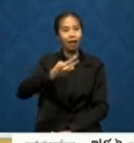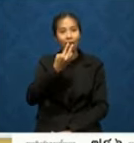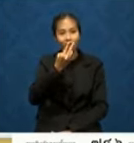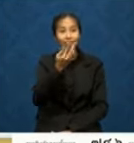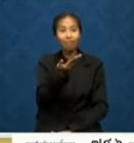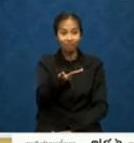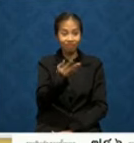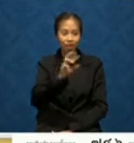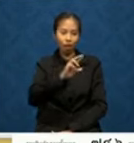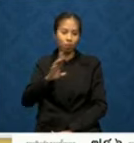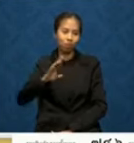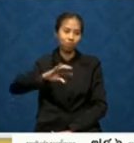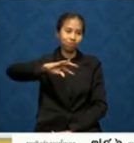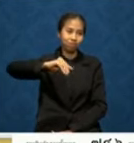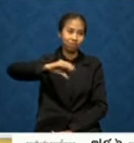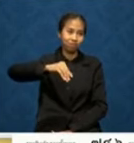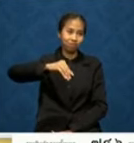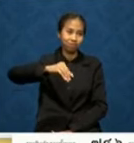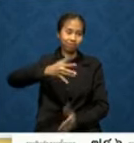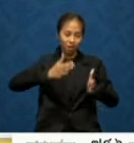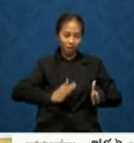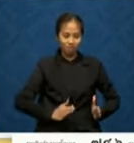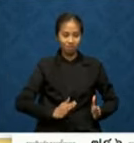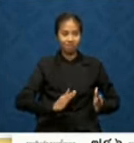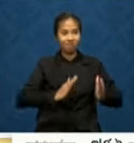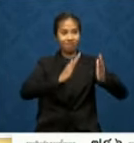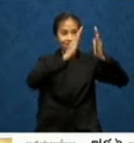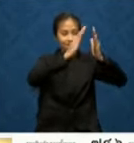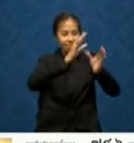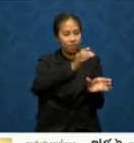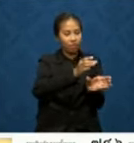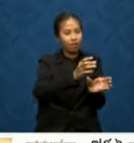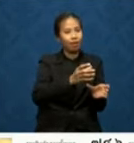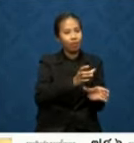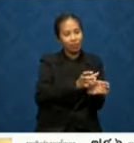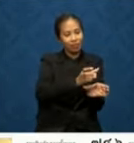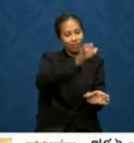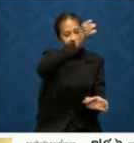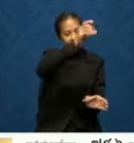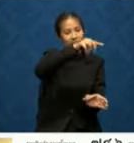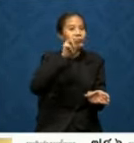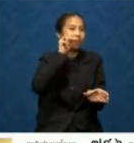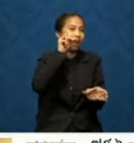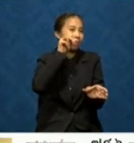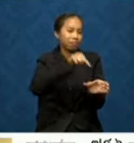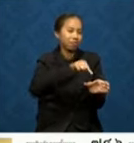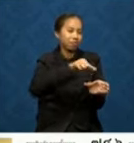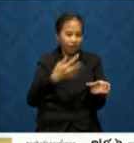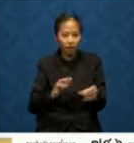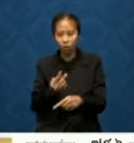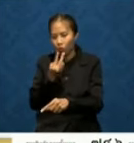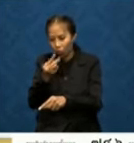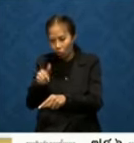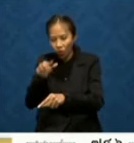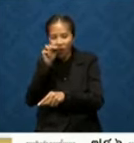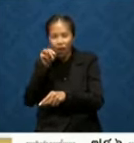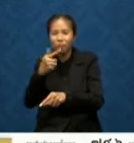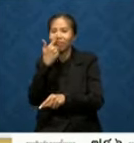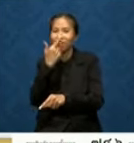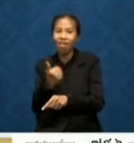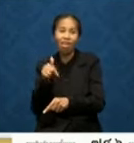ประปาหมู่บ้านด้วยถังพลาสติกถังละประมาณ 1คิวหรือสองคิวเท่านั้นเองแล้วคุณภาพน้ำแดงแบบนี้แหละ